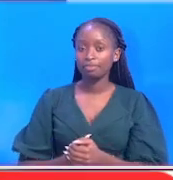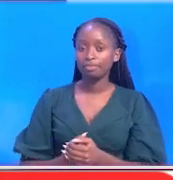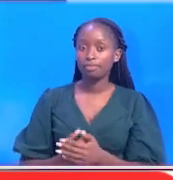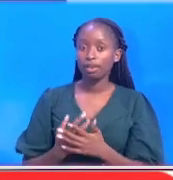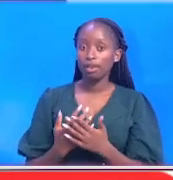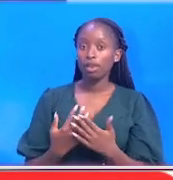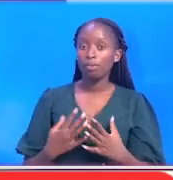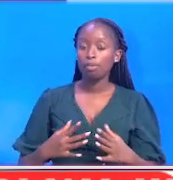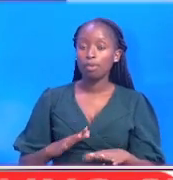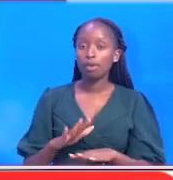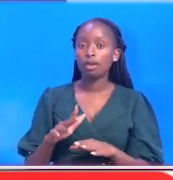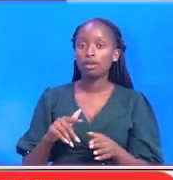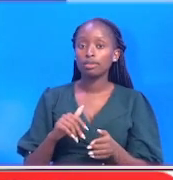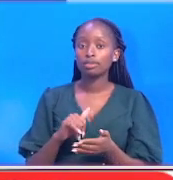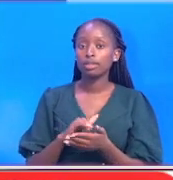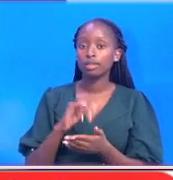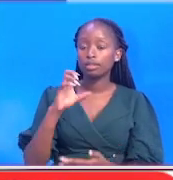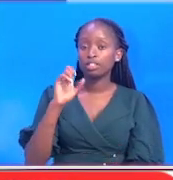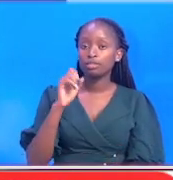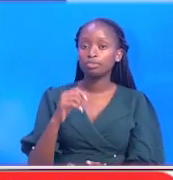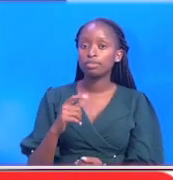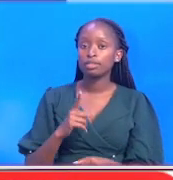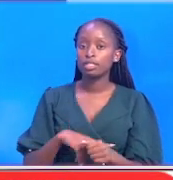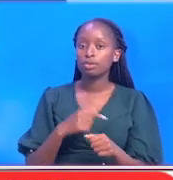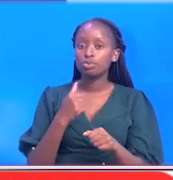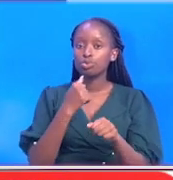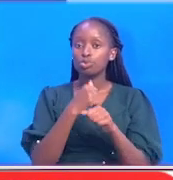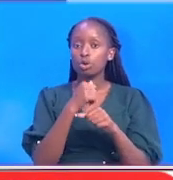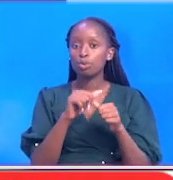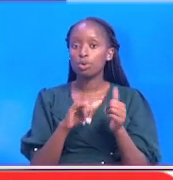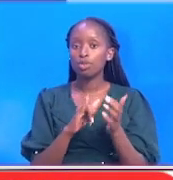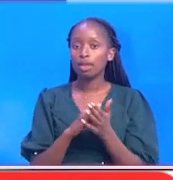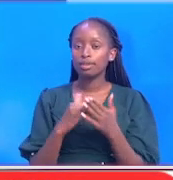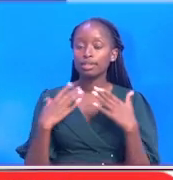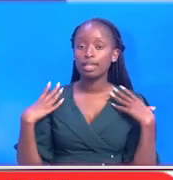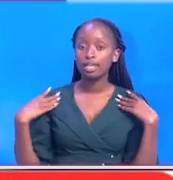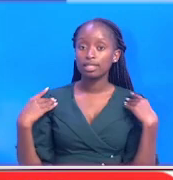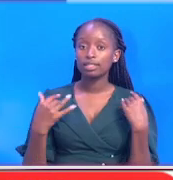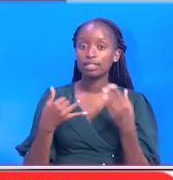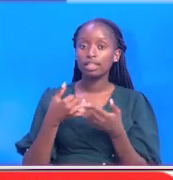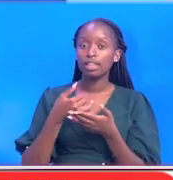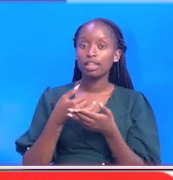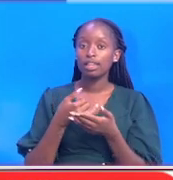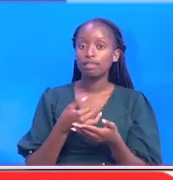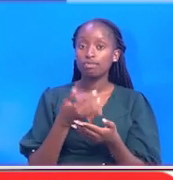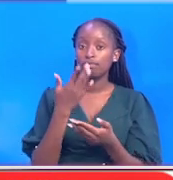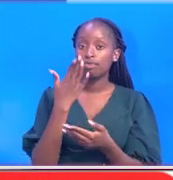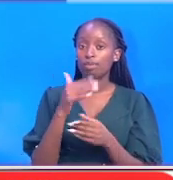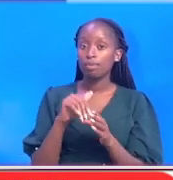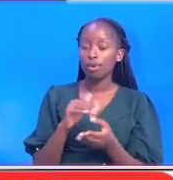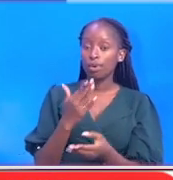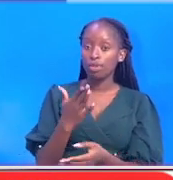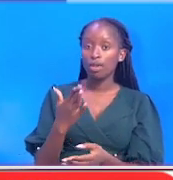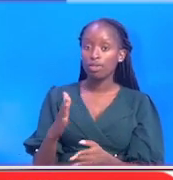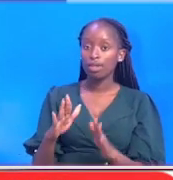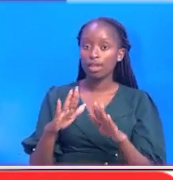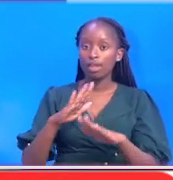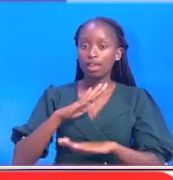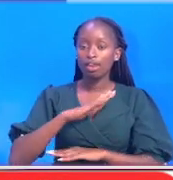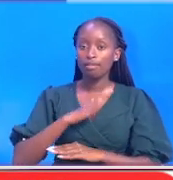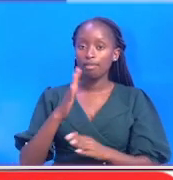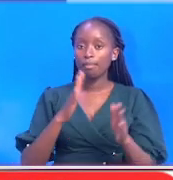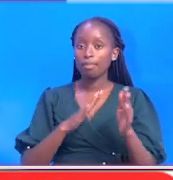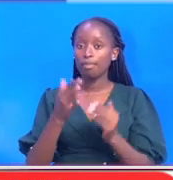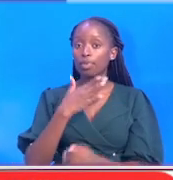Wa kamati ya bunge wanaotekeleza zoezi la kushirikisha umma kuhusu mpango wa nyumba za bei nafuu wanapania